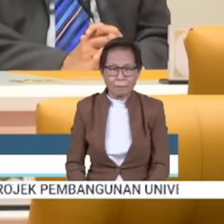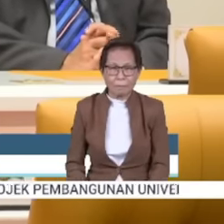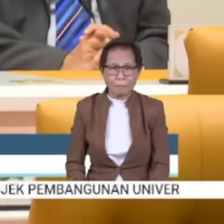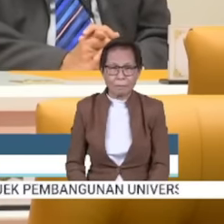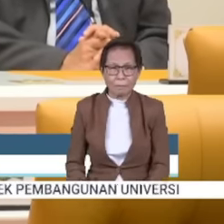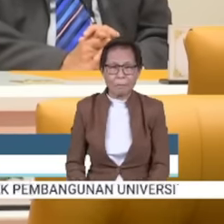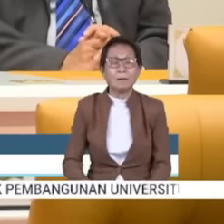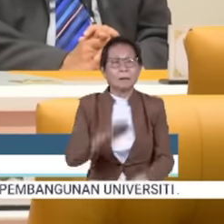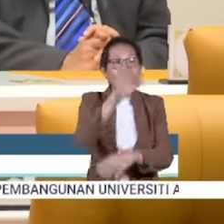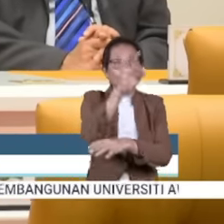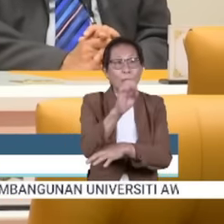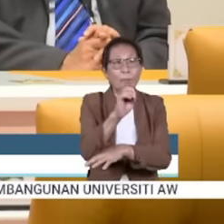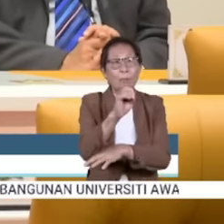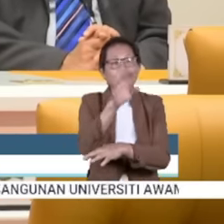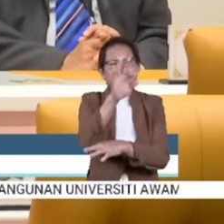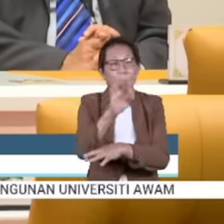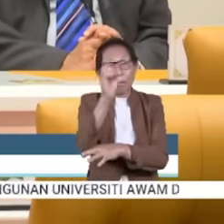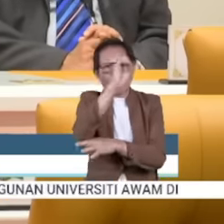00 kawasan